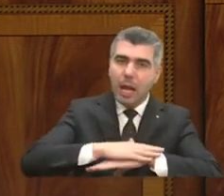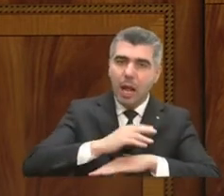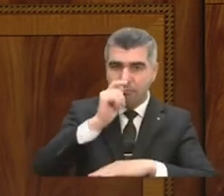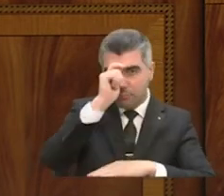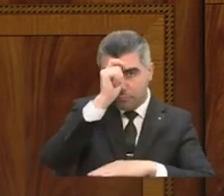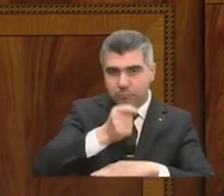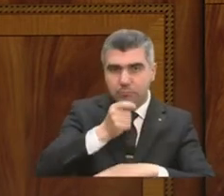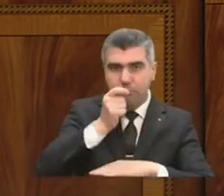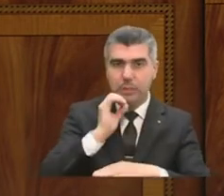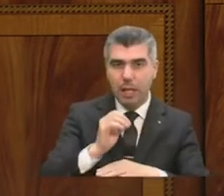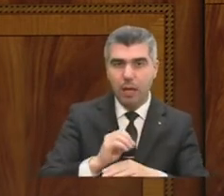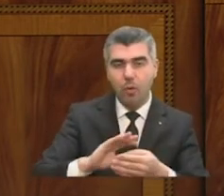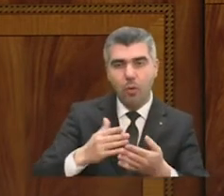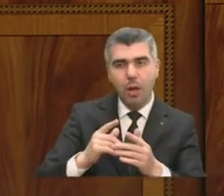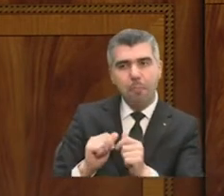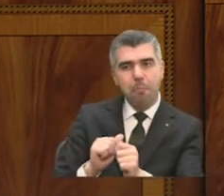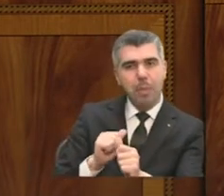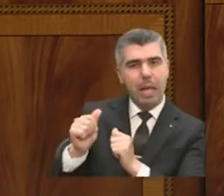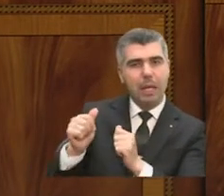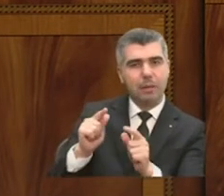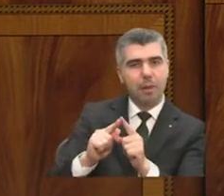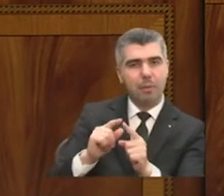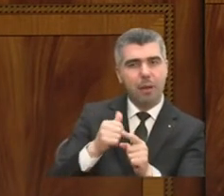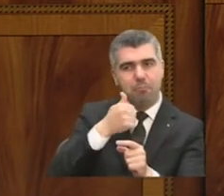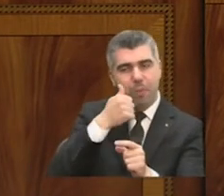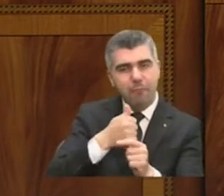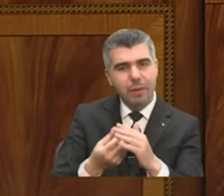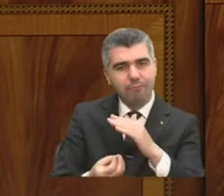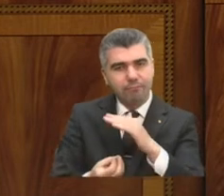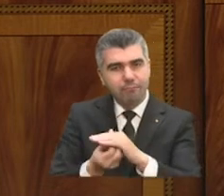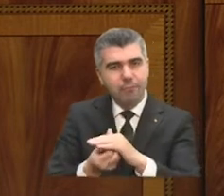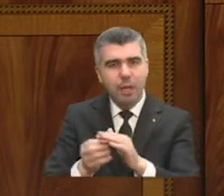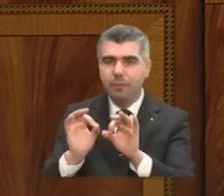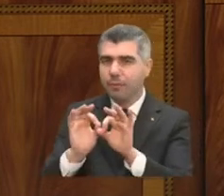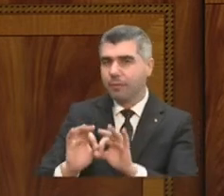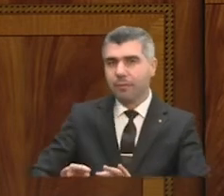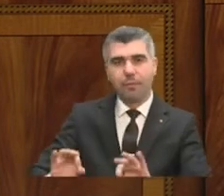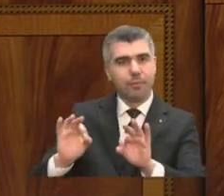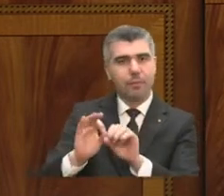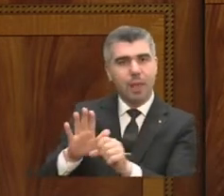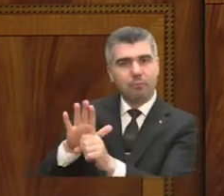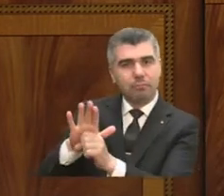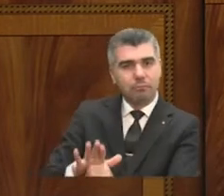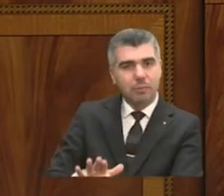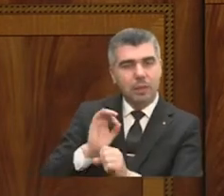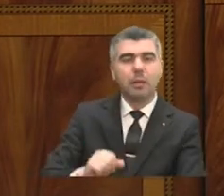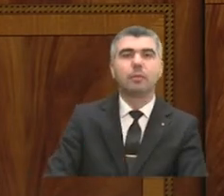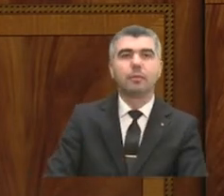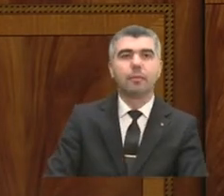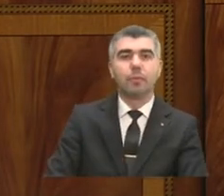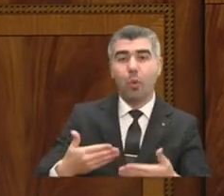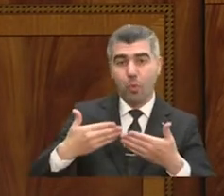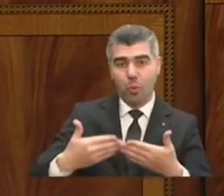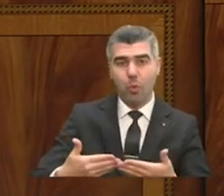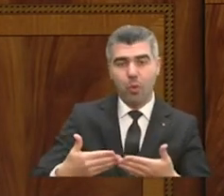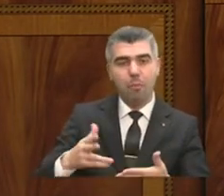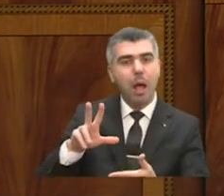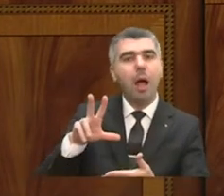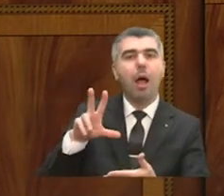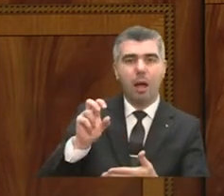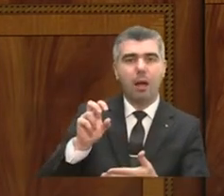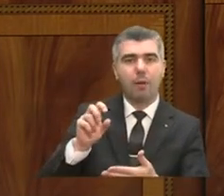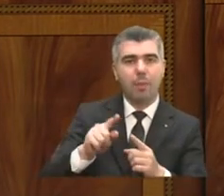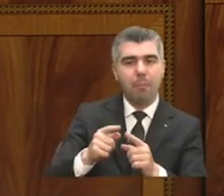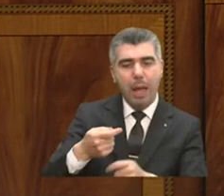le terrorisme. Donc le partenariat est un partenariat basé sur le respect